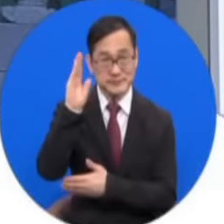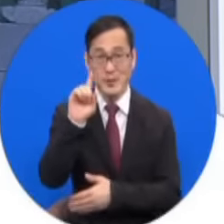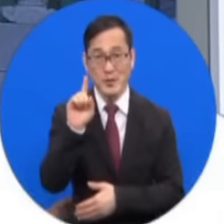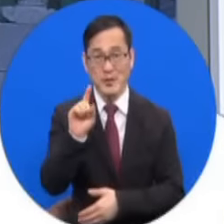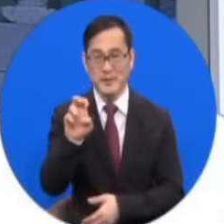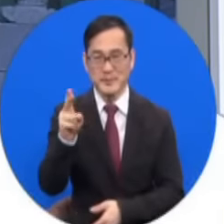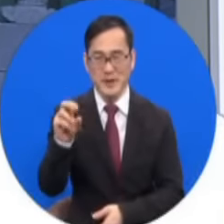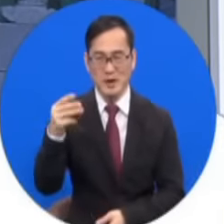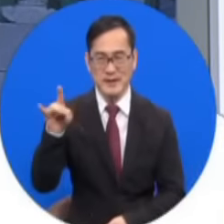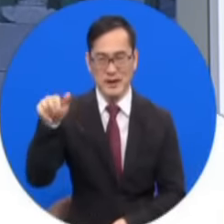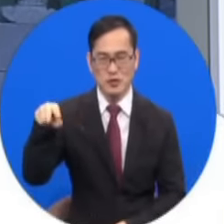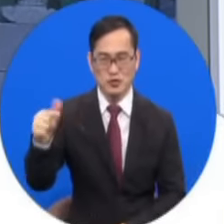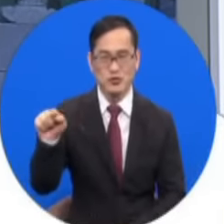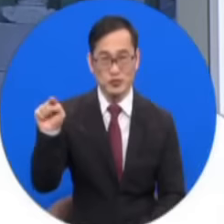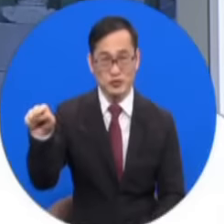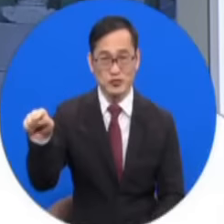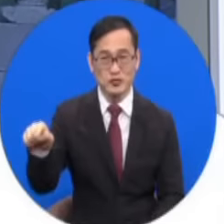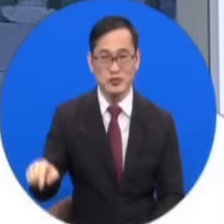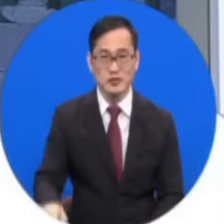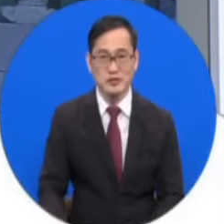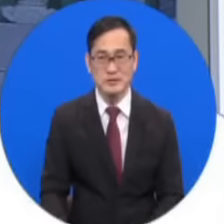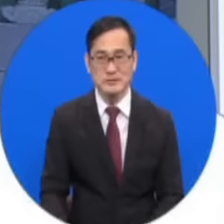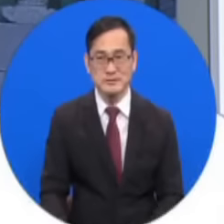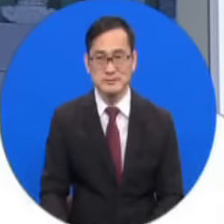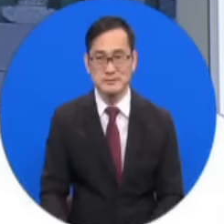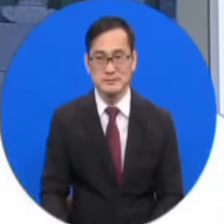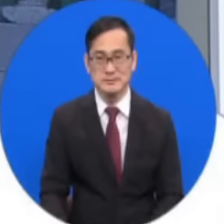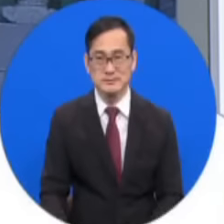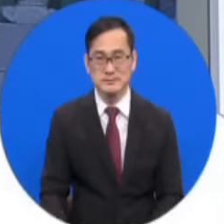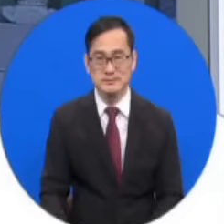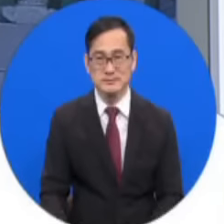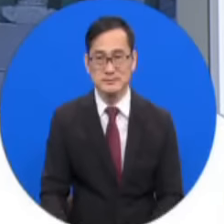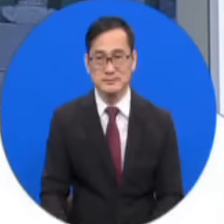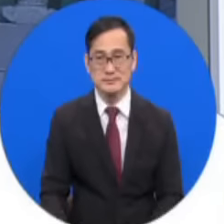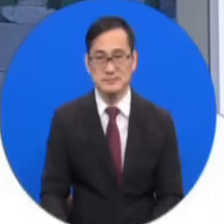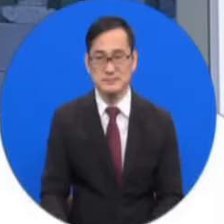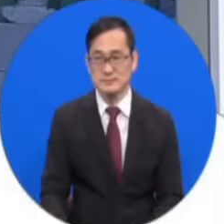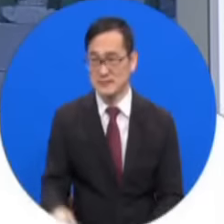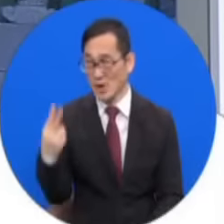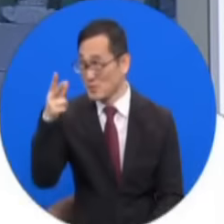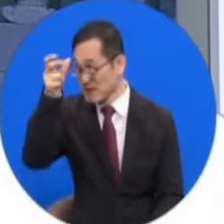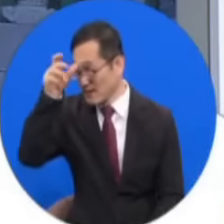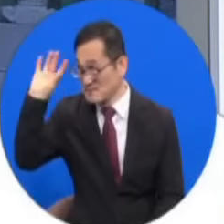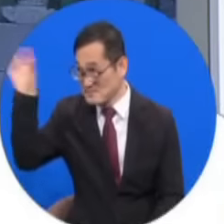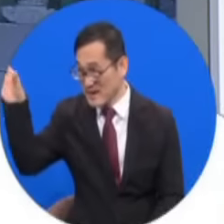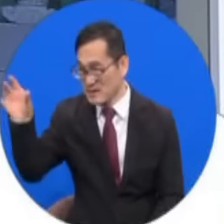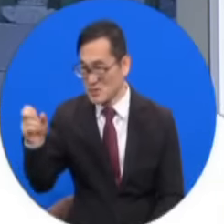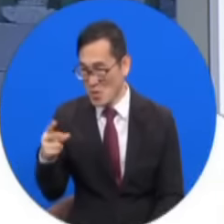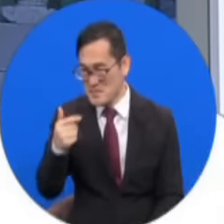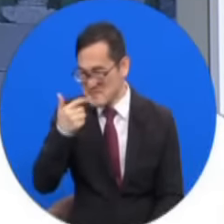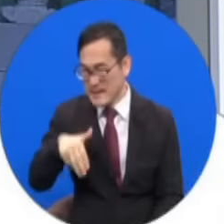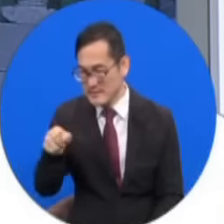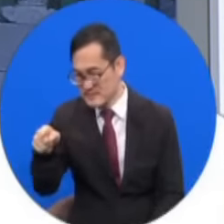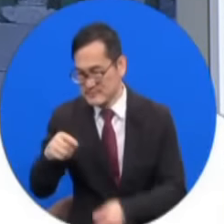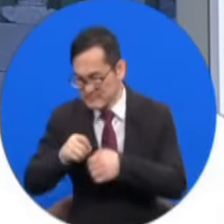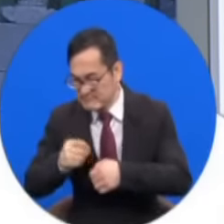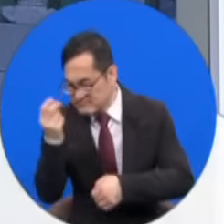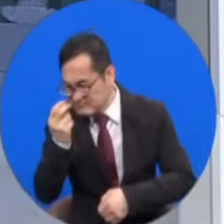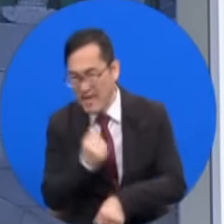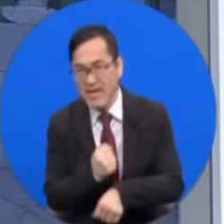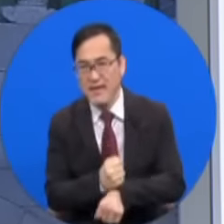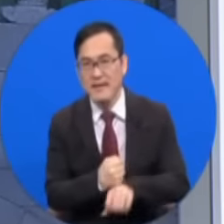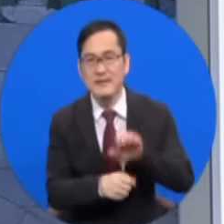명균 당무감사 통해 피로 조 알겠다 검찰 수사만 맡기진 않겠다라는 의를 밝힌 건데 직접 한번